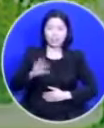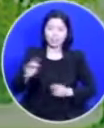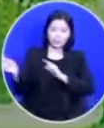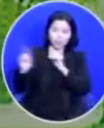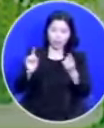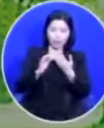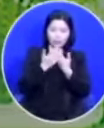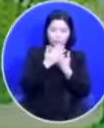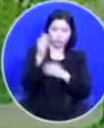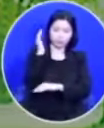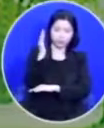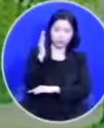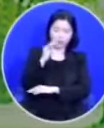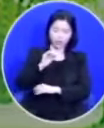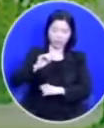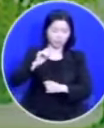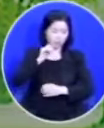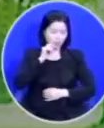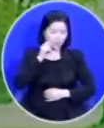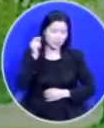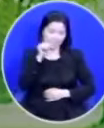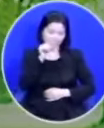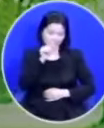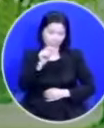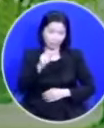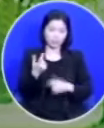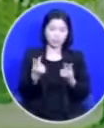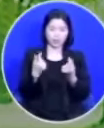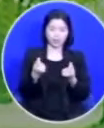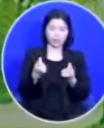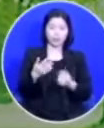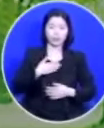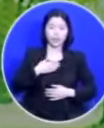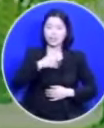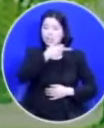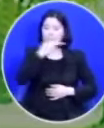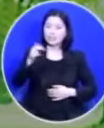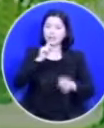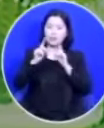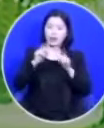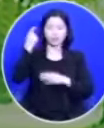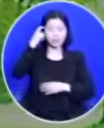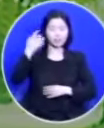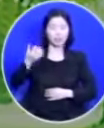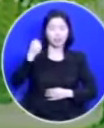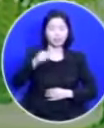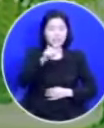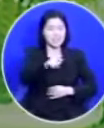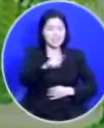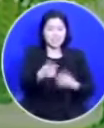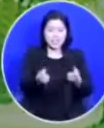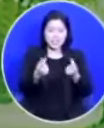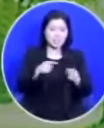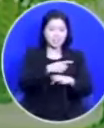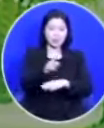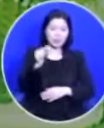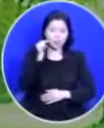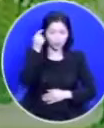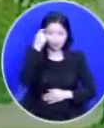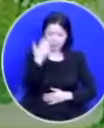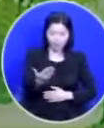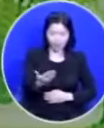중에 까다로운 분이 많아요 제가 생각할 때는 크게 했다고 생각하는 데도 이렇게밖에 못합니까